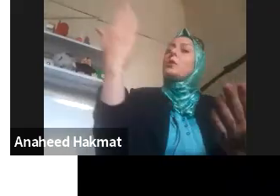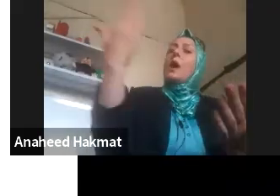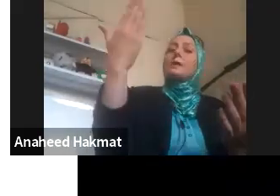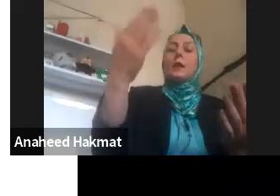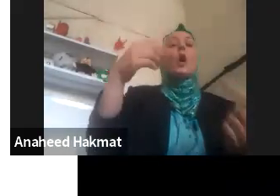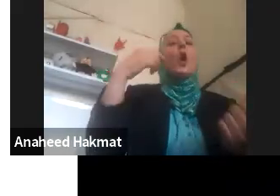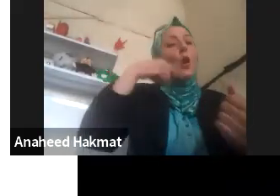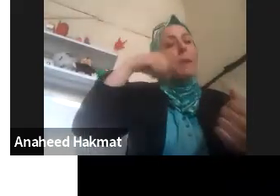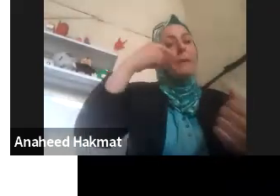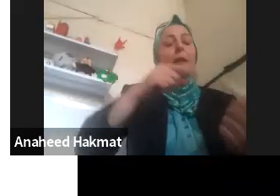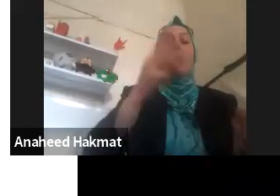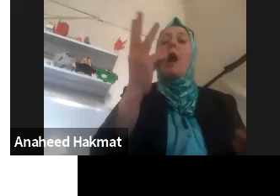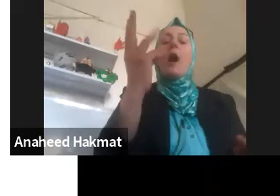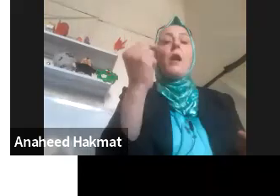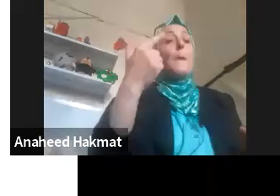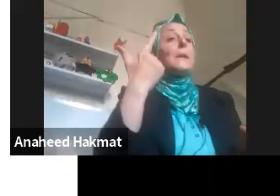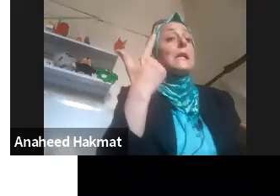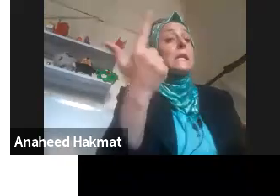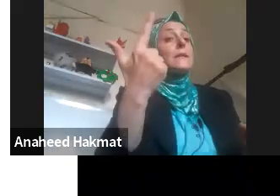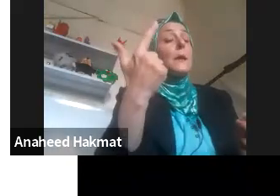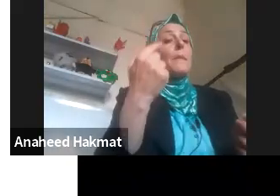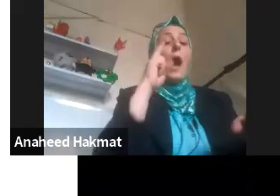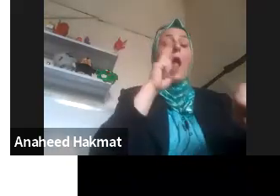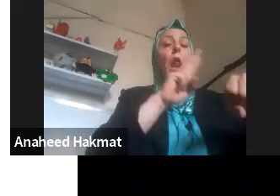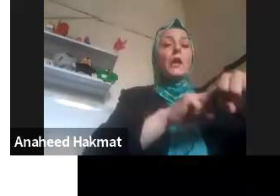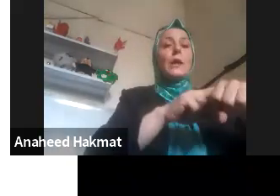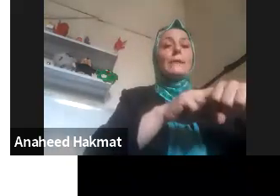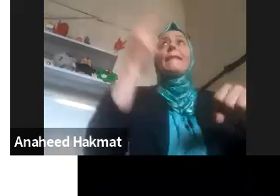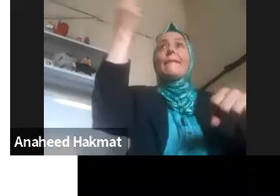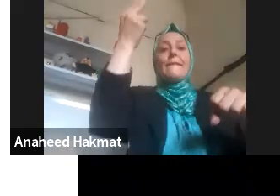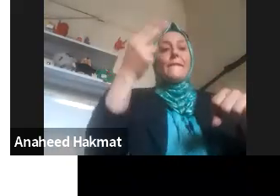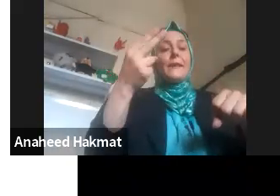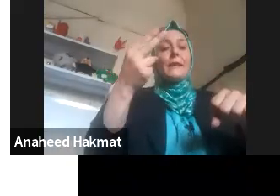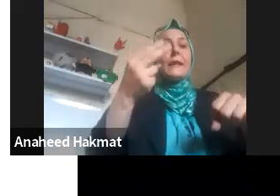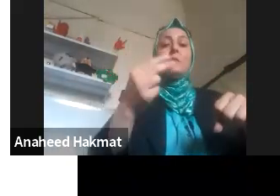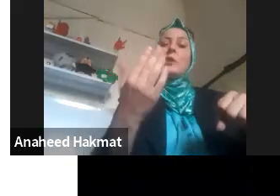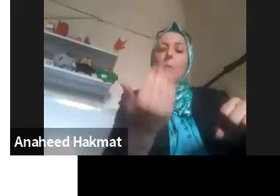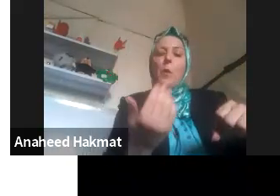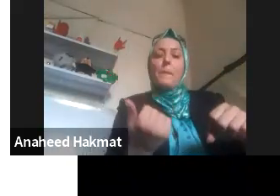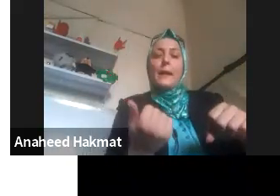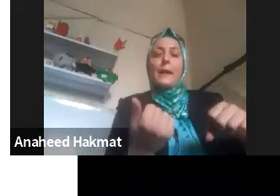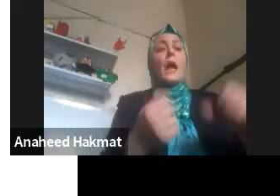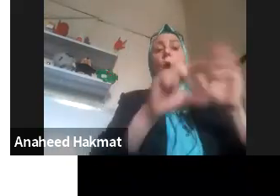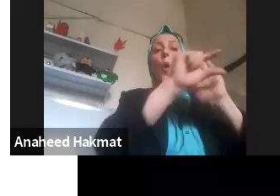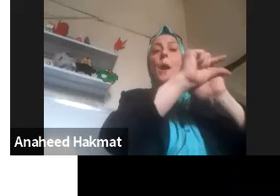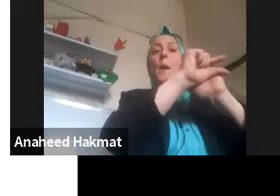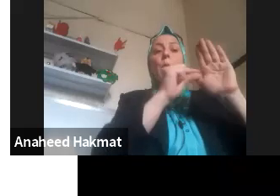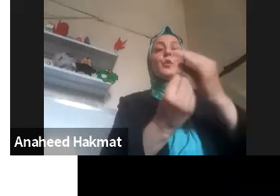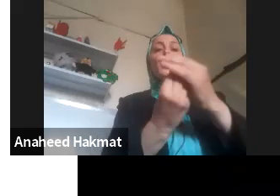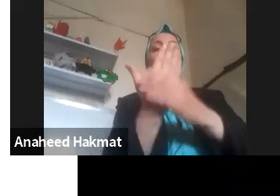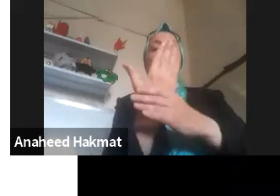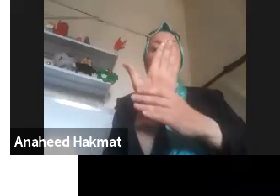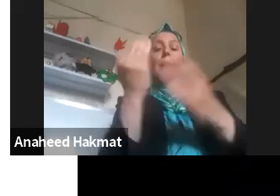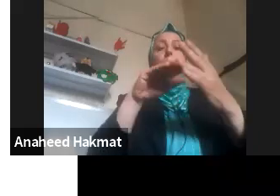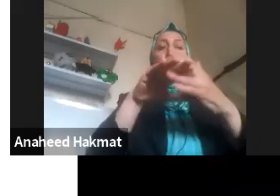هو الإرشادات الفنية لبرامج الطفولة المبكرة هو موضوع جديد تم إضافته خلال الشهر الماضي